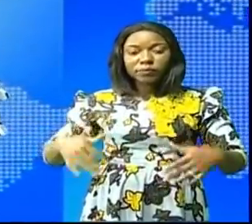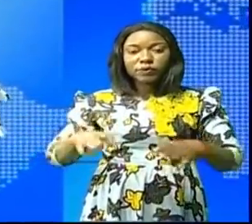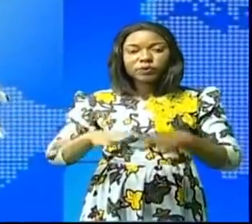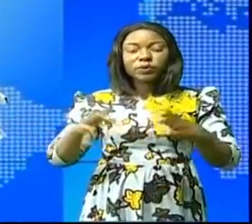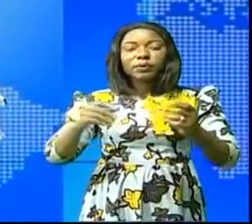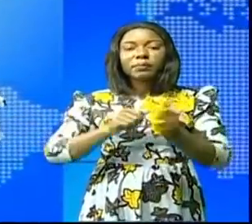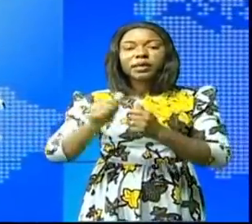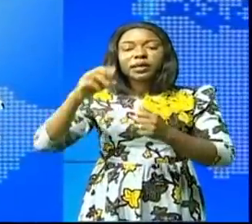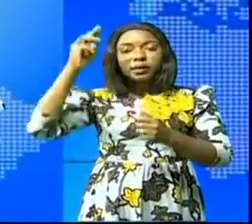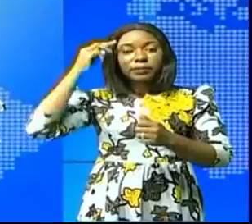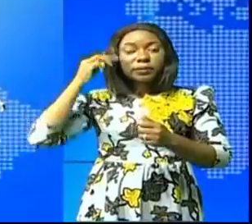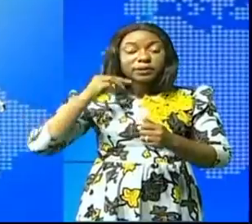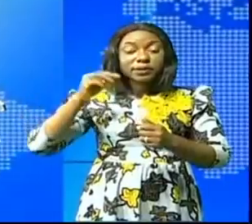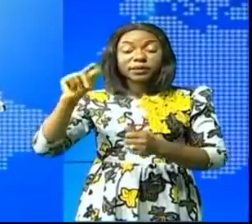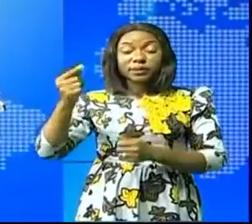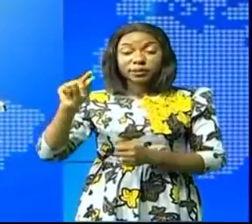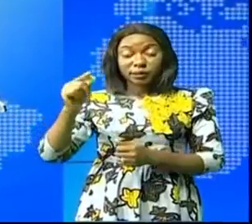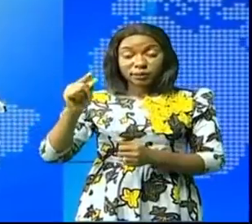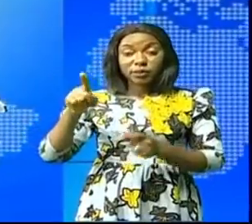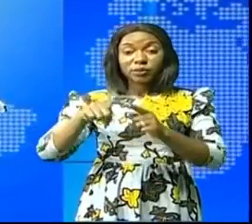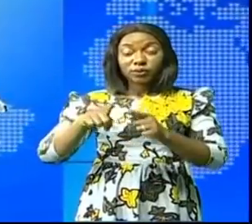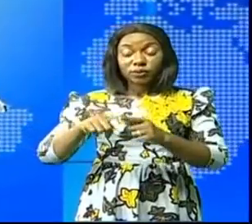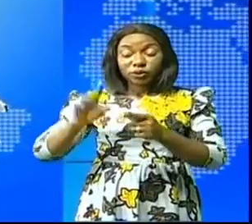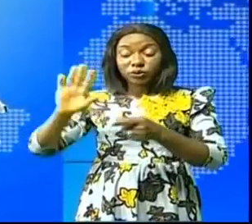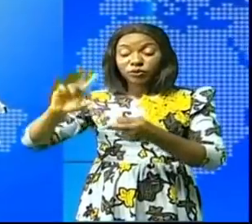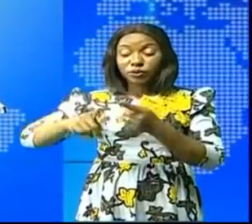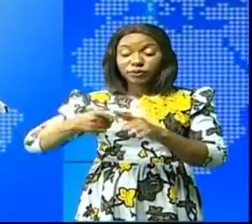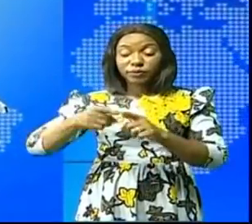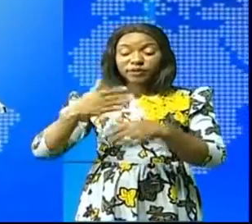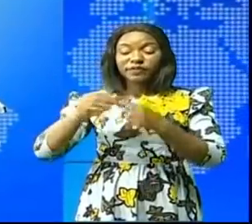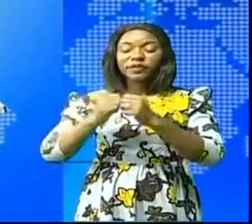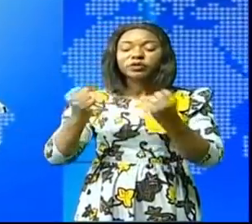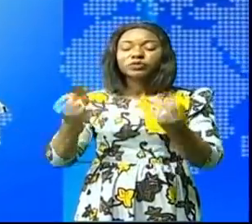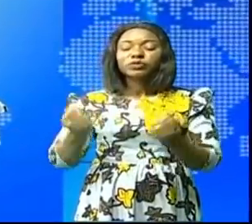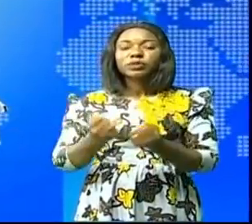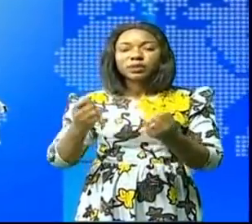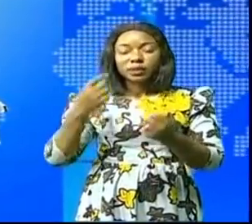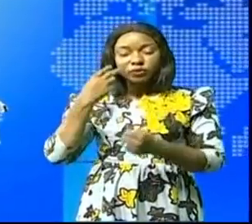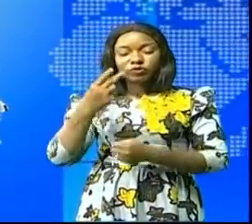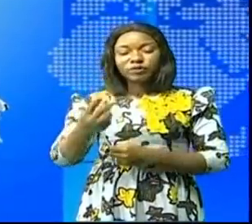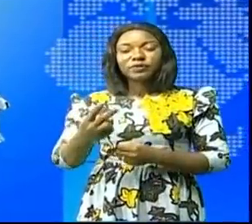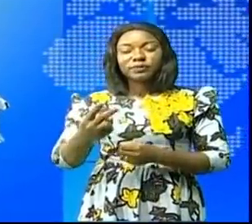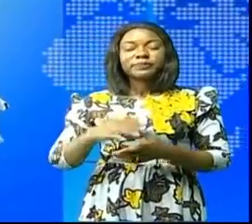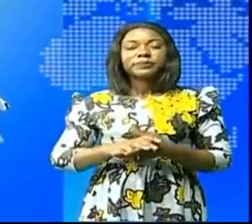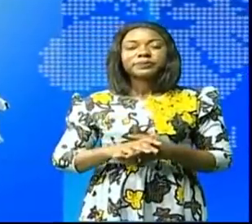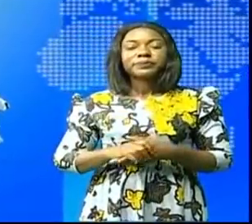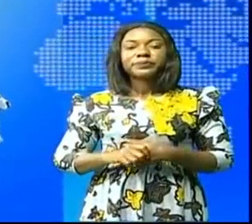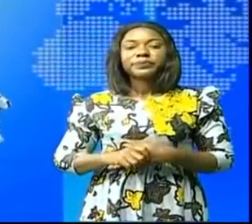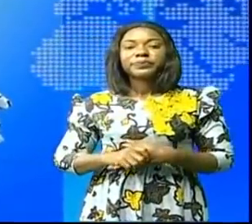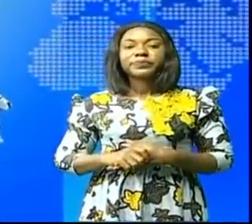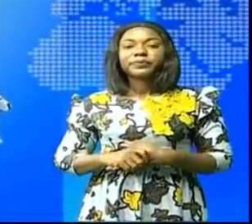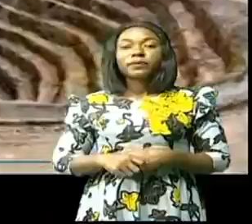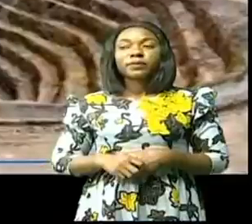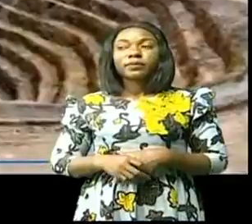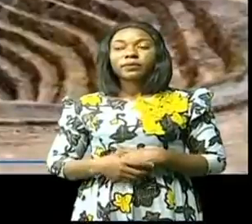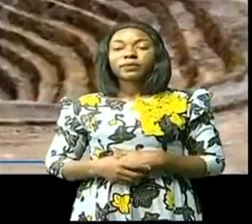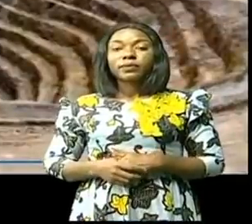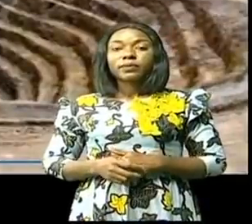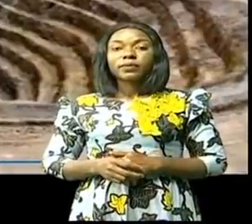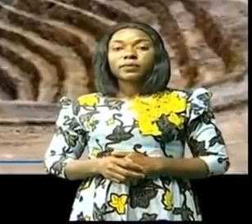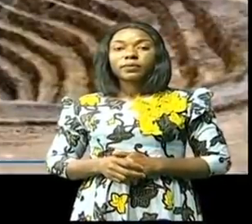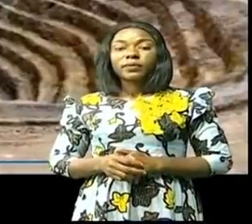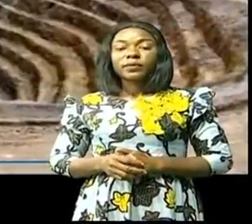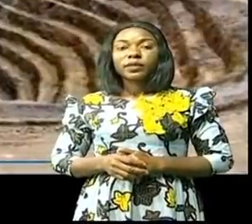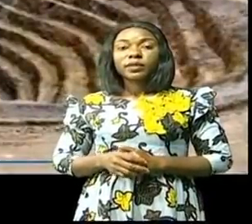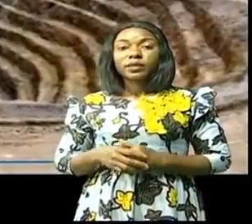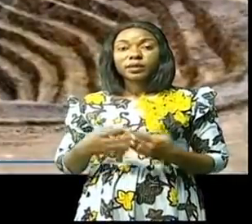la ministre des Mines Samba Kalambay et son collègue des Affaires sociales Modeste Mutinga, Mimi Kalombo et Jeannie Chabani. Le